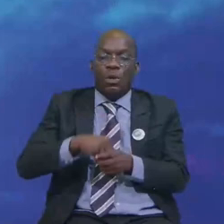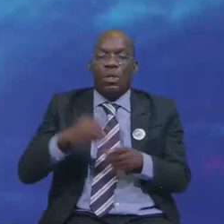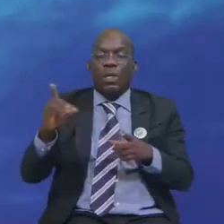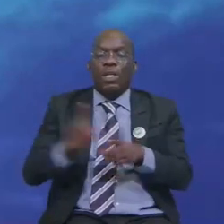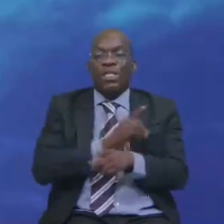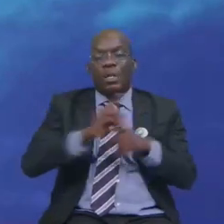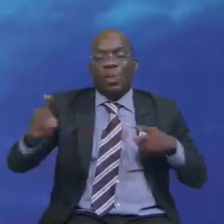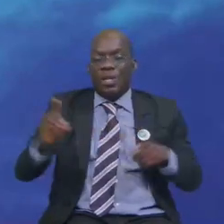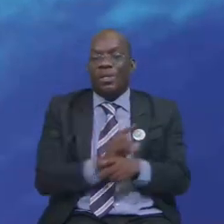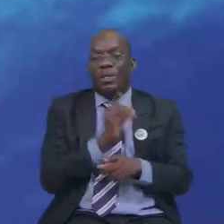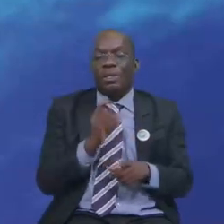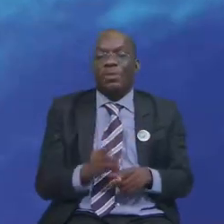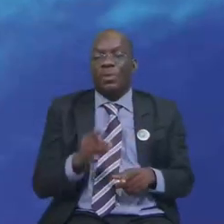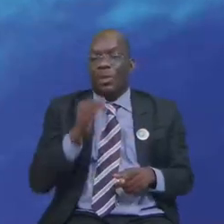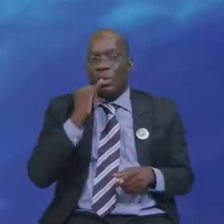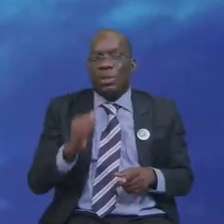maintenant développer